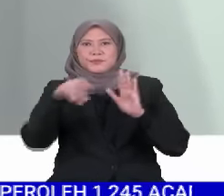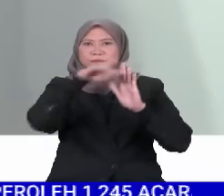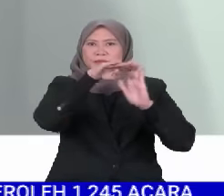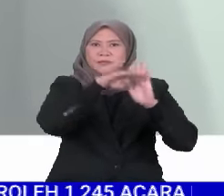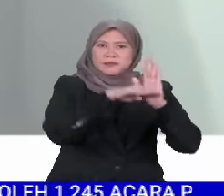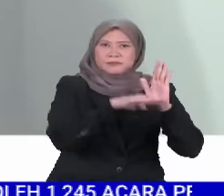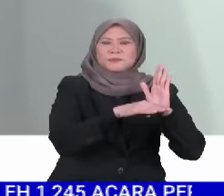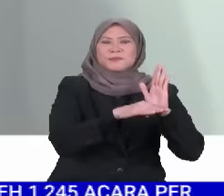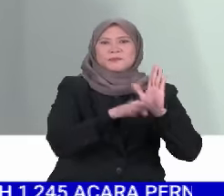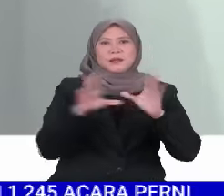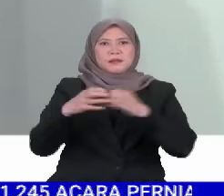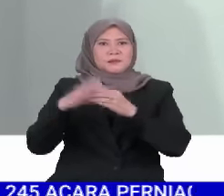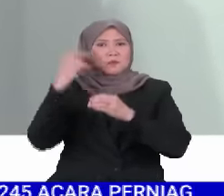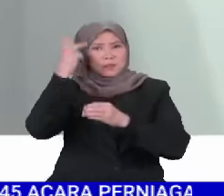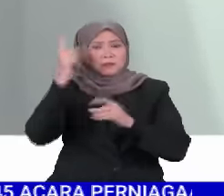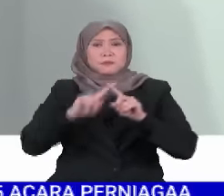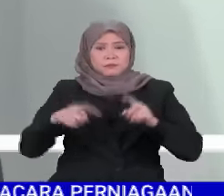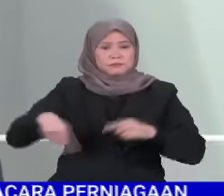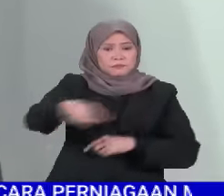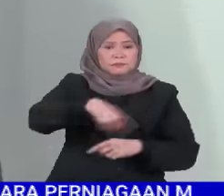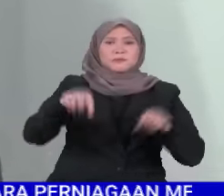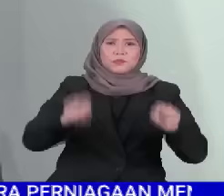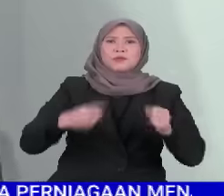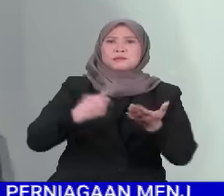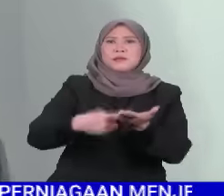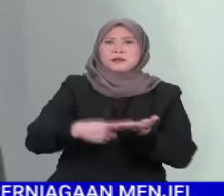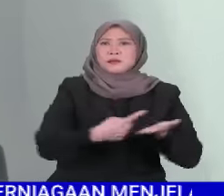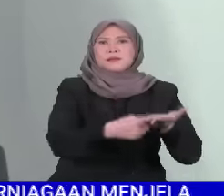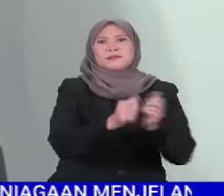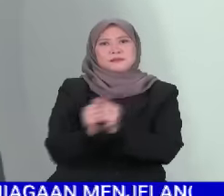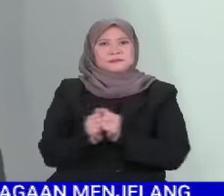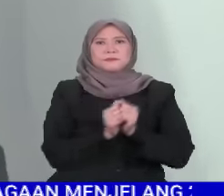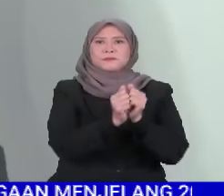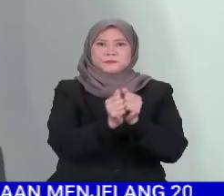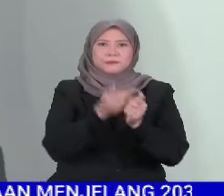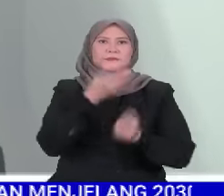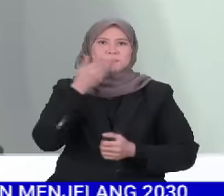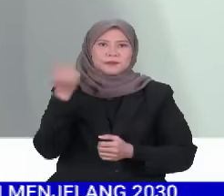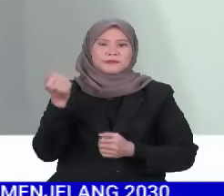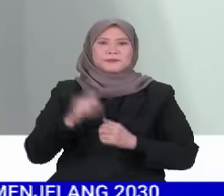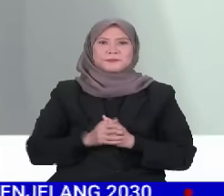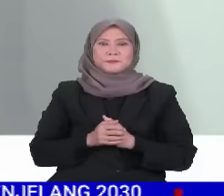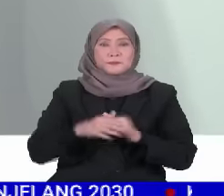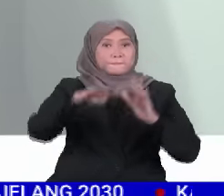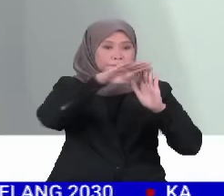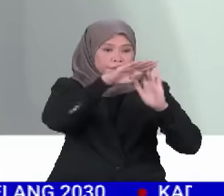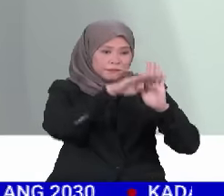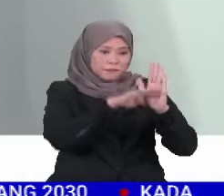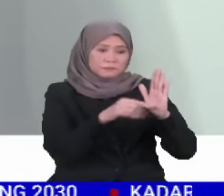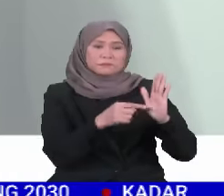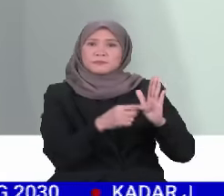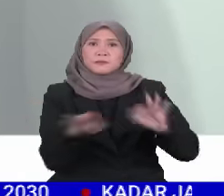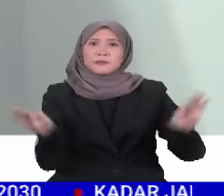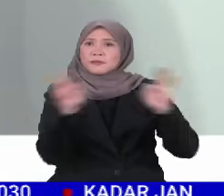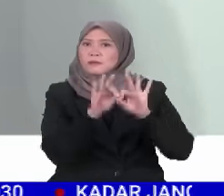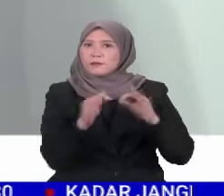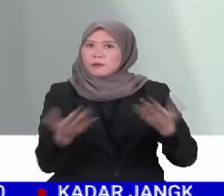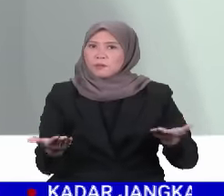mampu untuk bersama-sama berunding tetapi masing-masing bagi saya prinsip ini yang paling tinggi yaitu